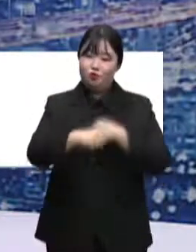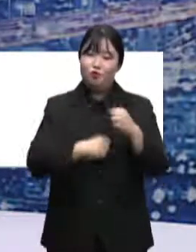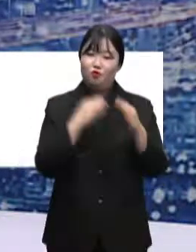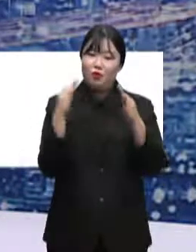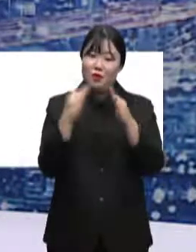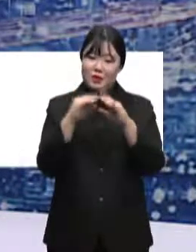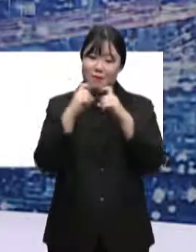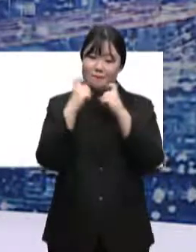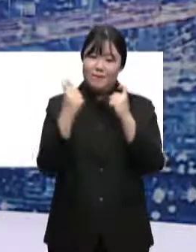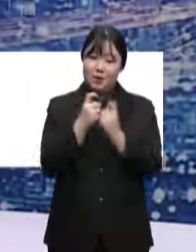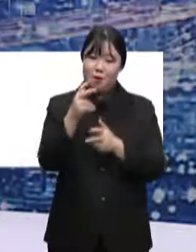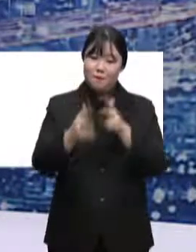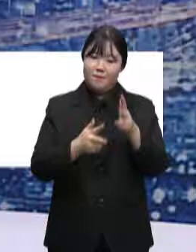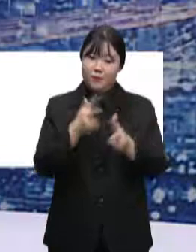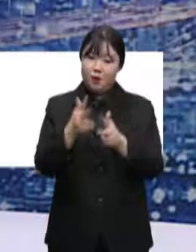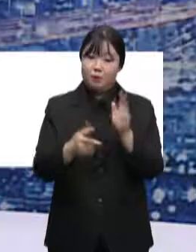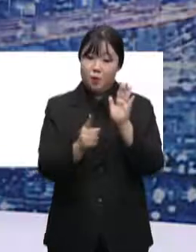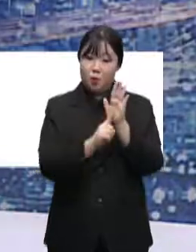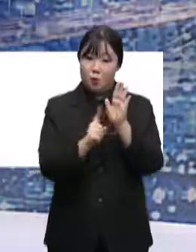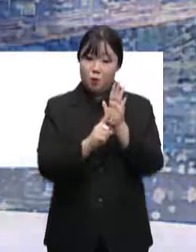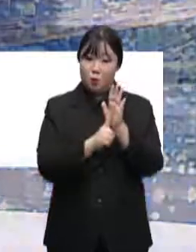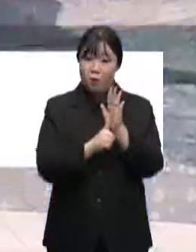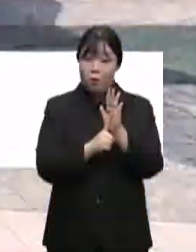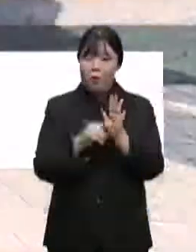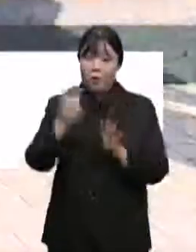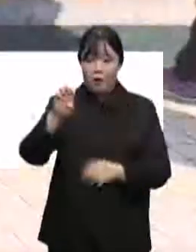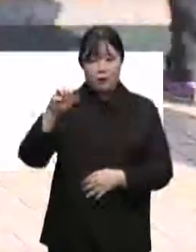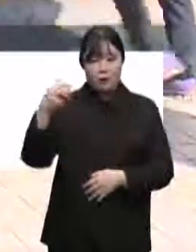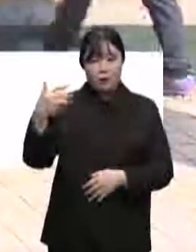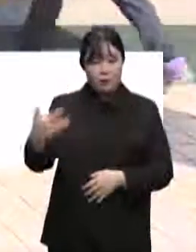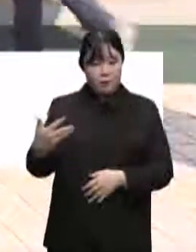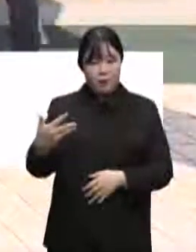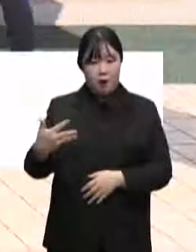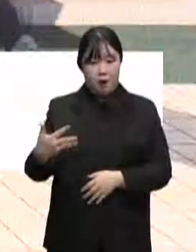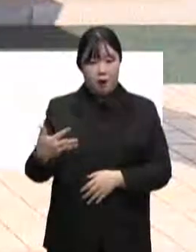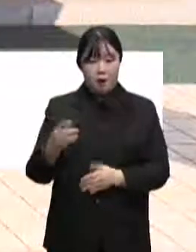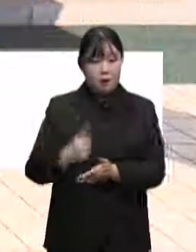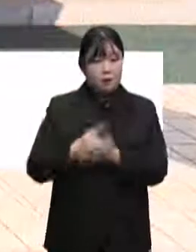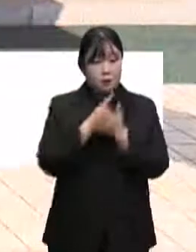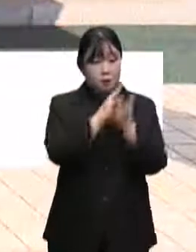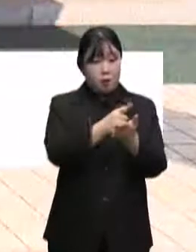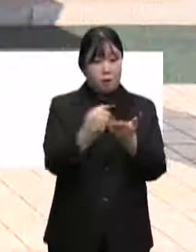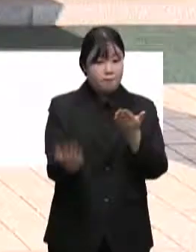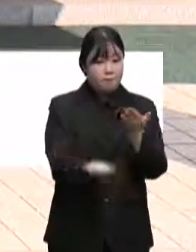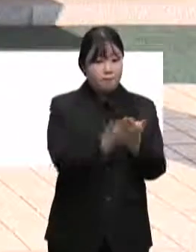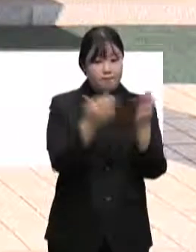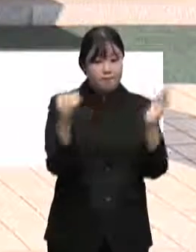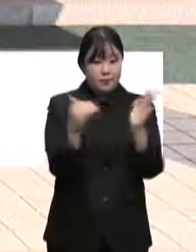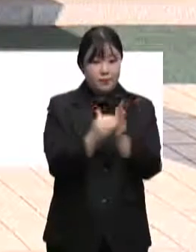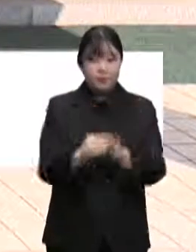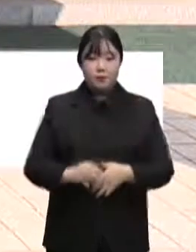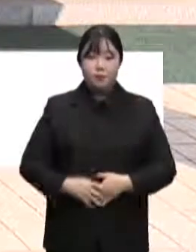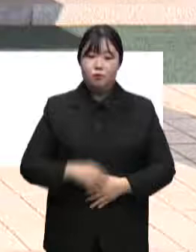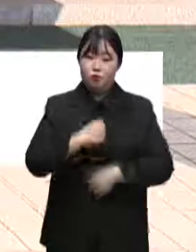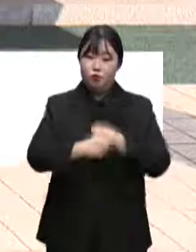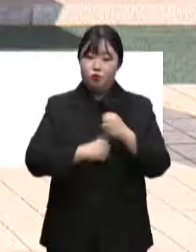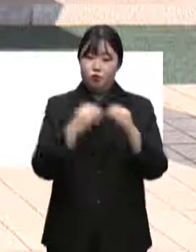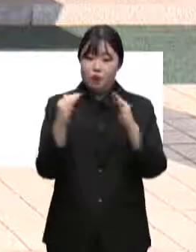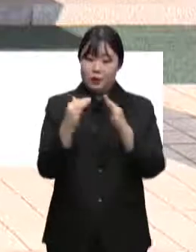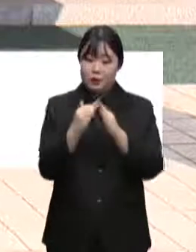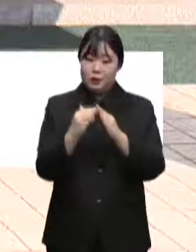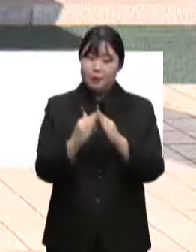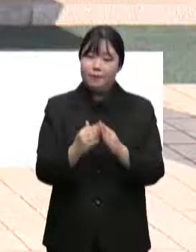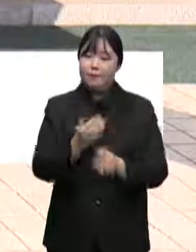민간사업자 공모에 만 8개 업체가 참가 의향서를 제출했다 고 밝혔습니다 누구나 집은 청년과